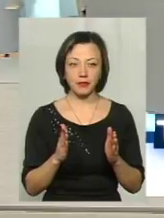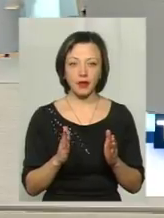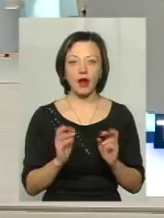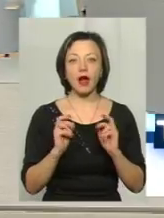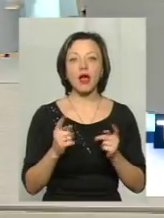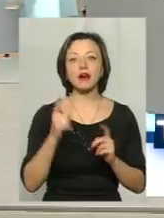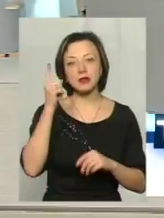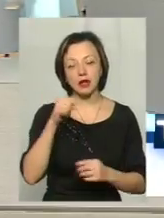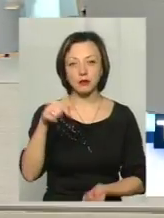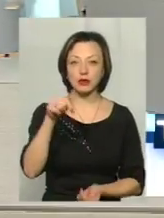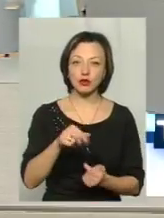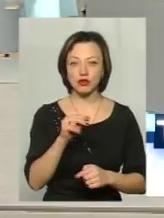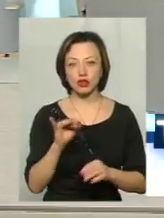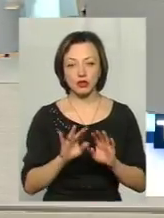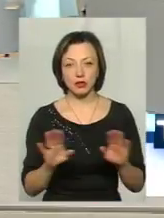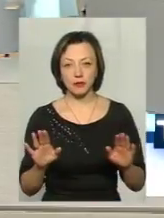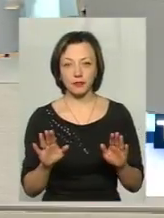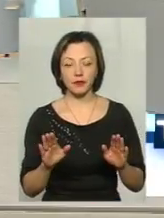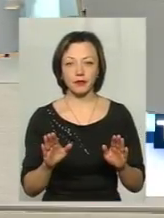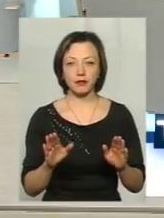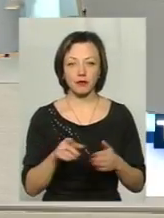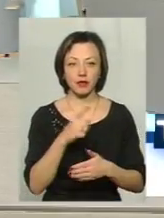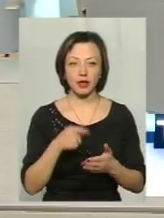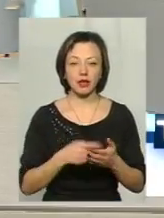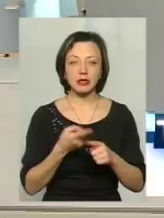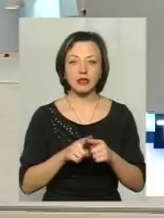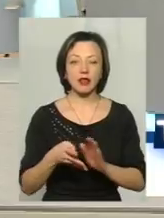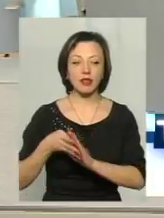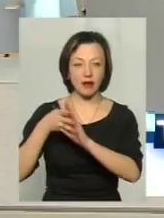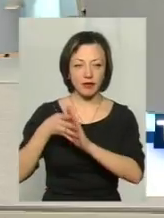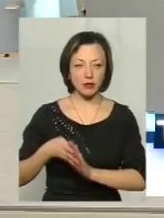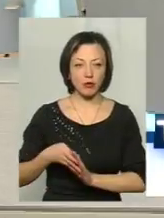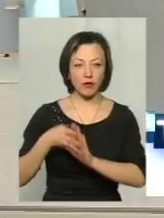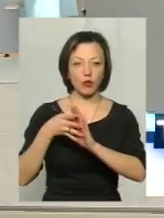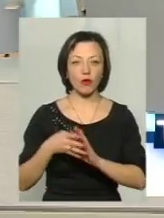він чи ні? Ну, скажімо так, особливо це стосується 9-поверхових будинків, ну,